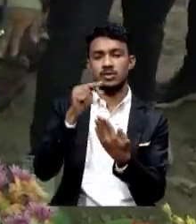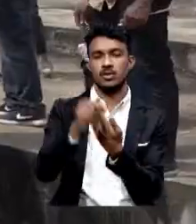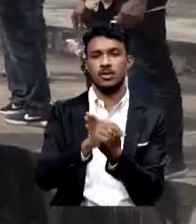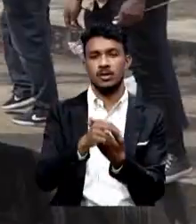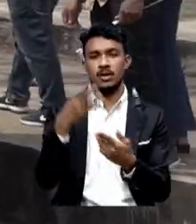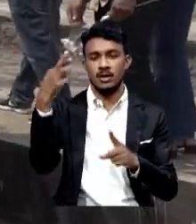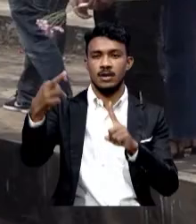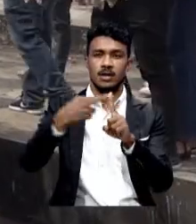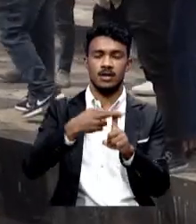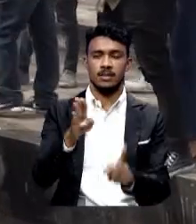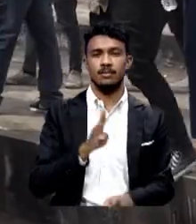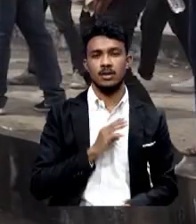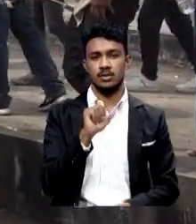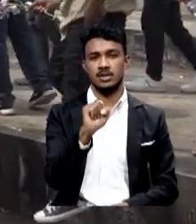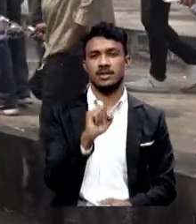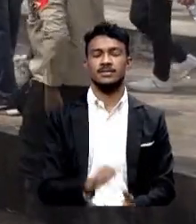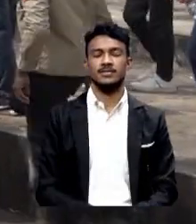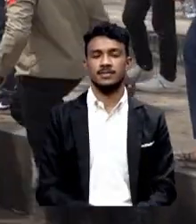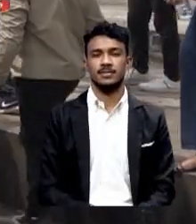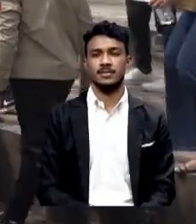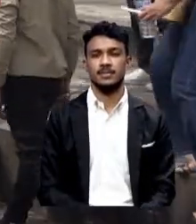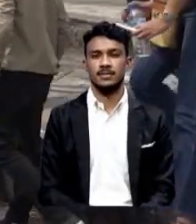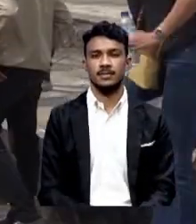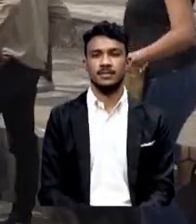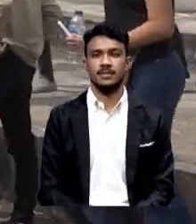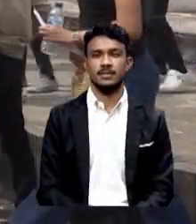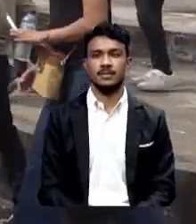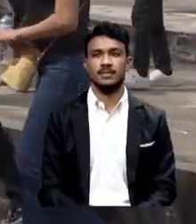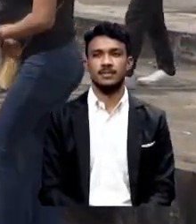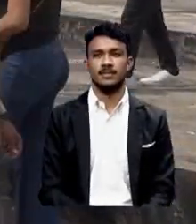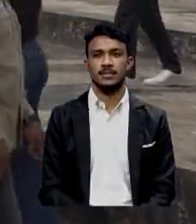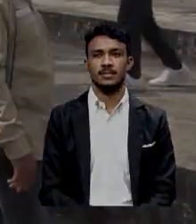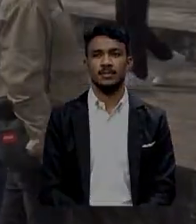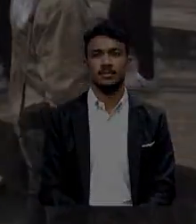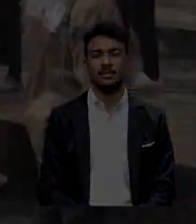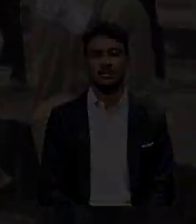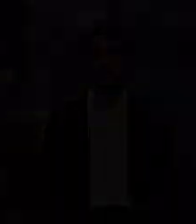publiku Bekusi. Fatima Pereira, Antoni Korea, GMN.